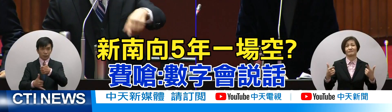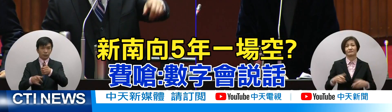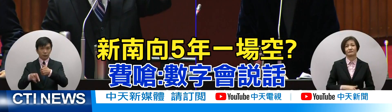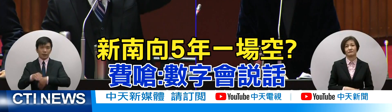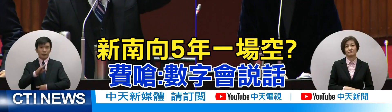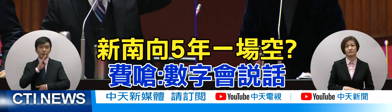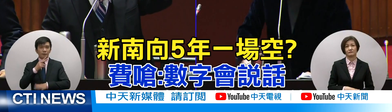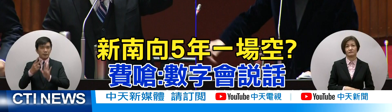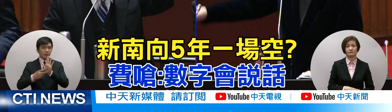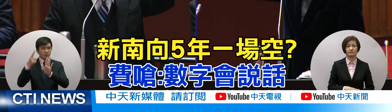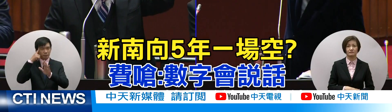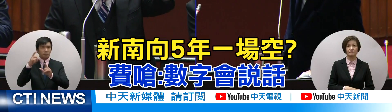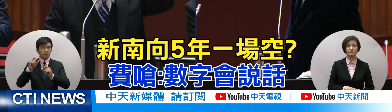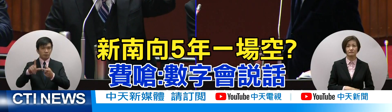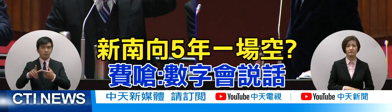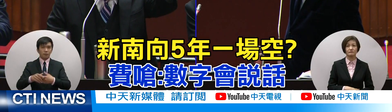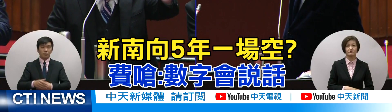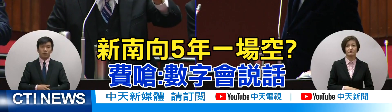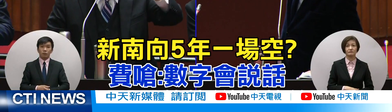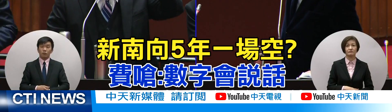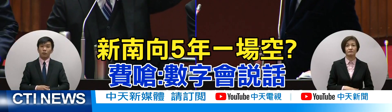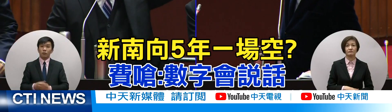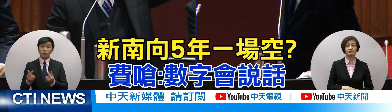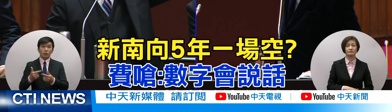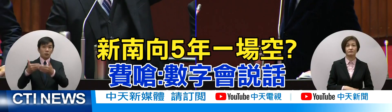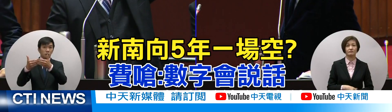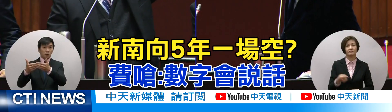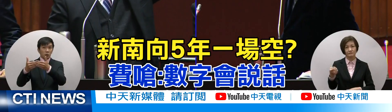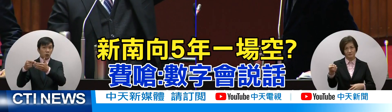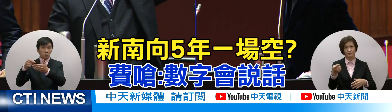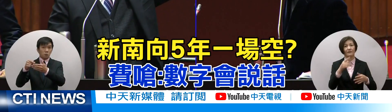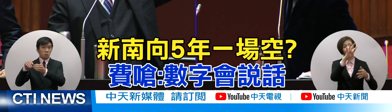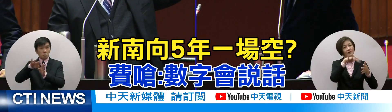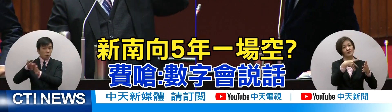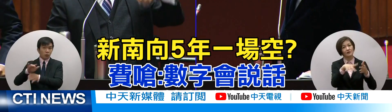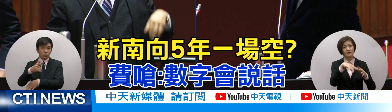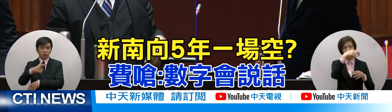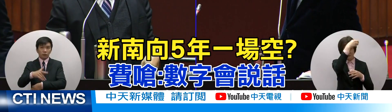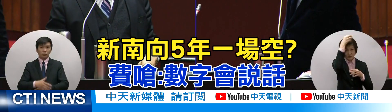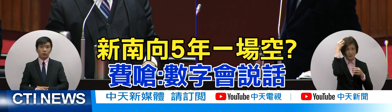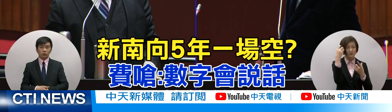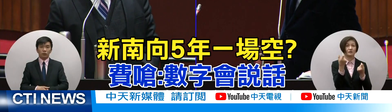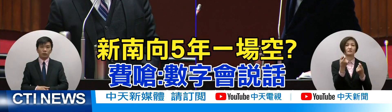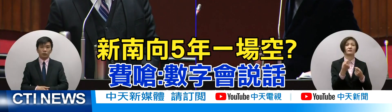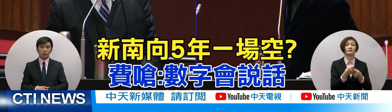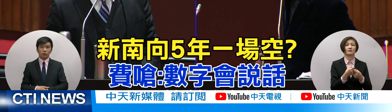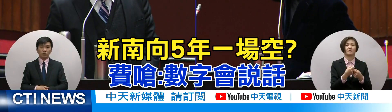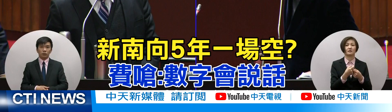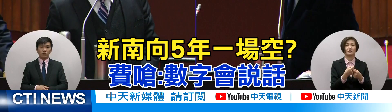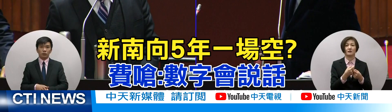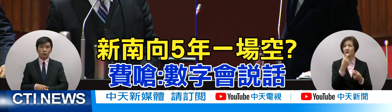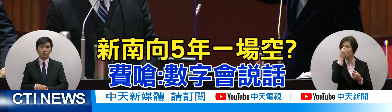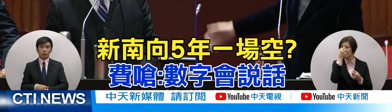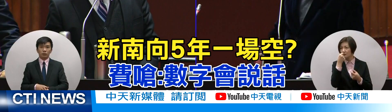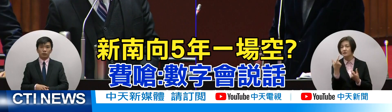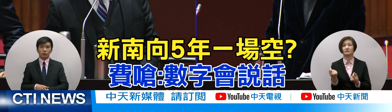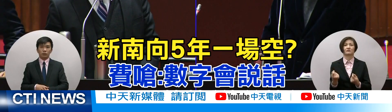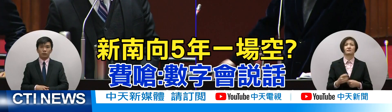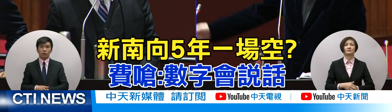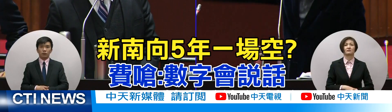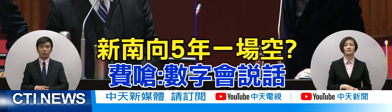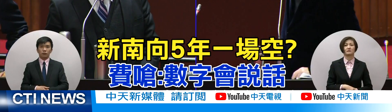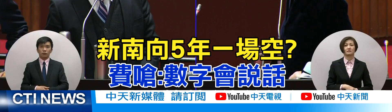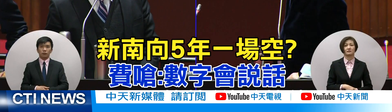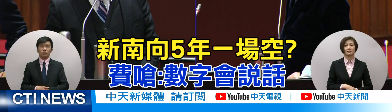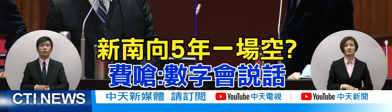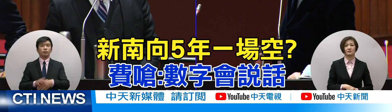问题。我们也不从不排斥中国， 世家也是如此，莲雾也是如此。 跟